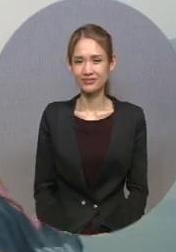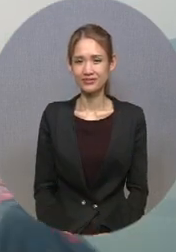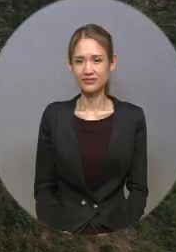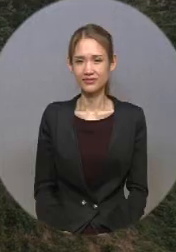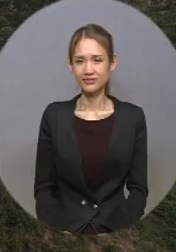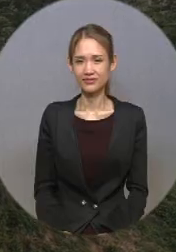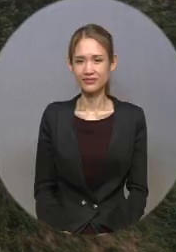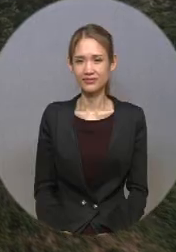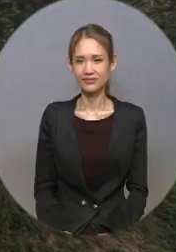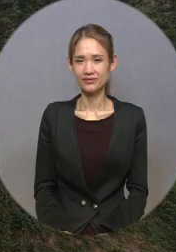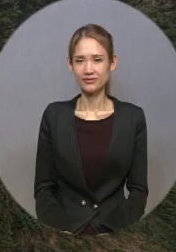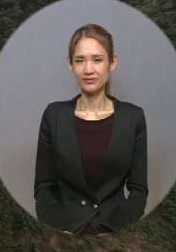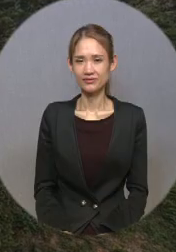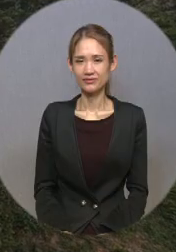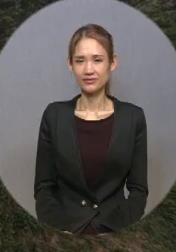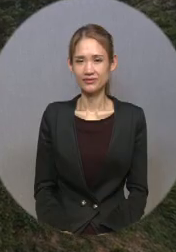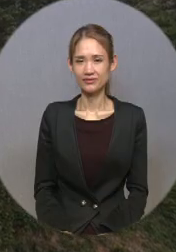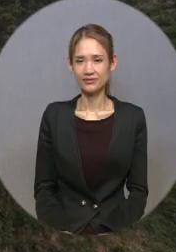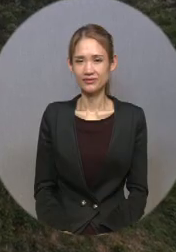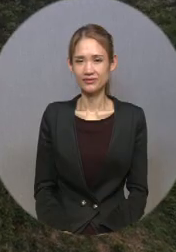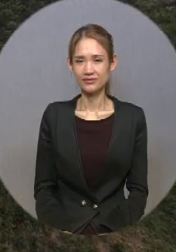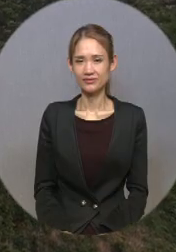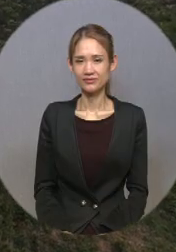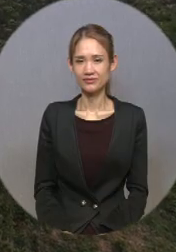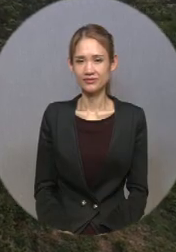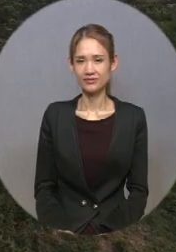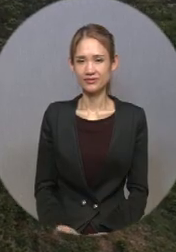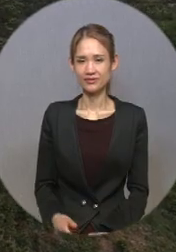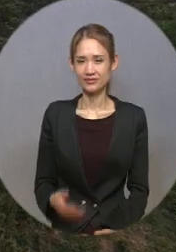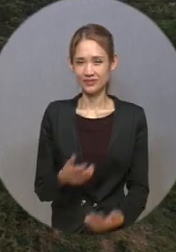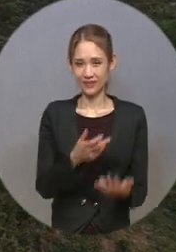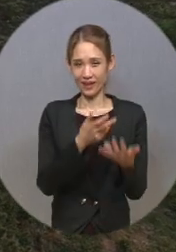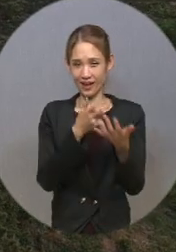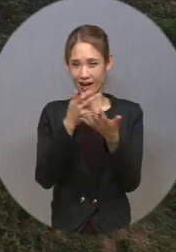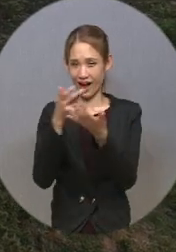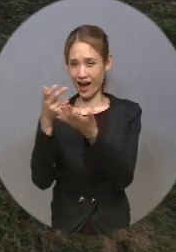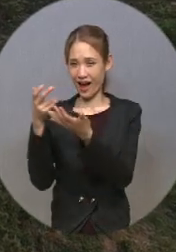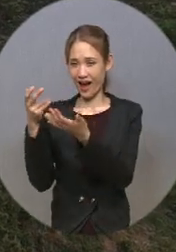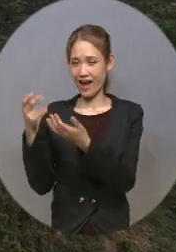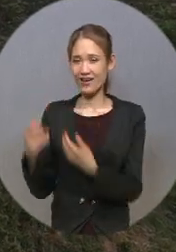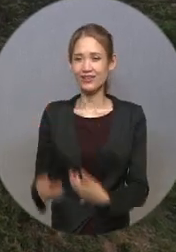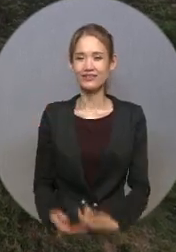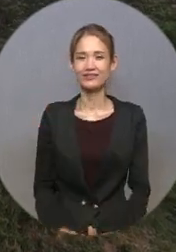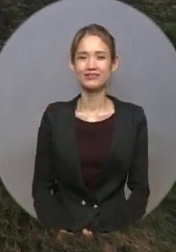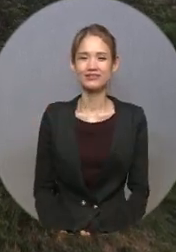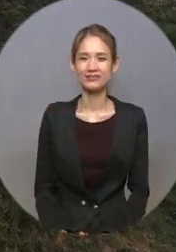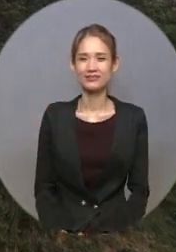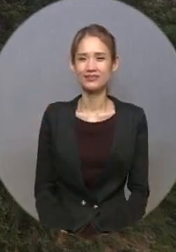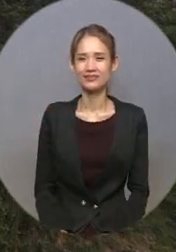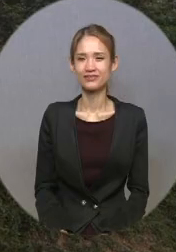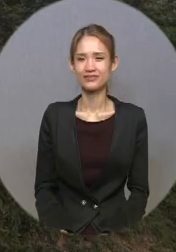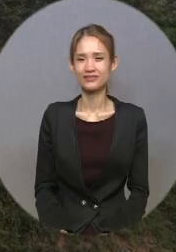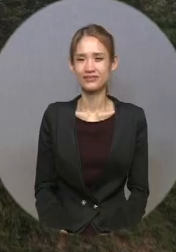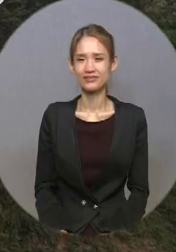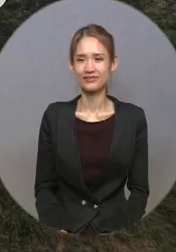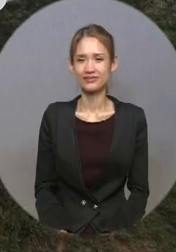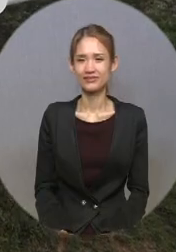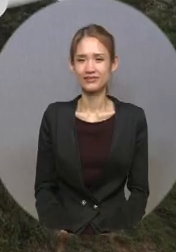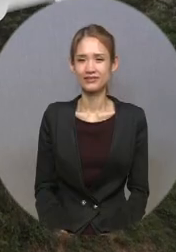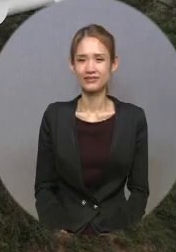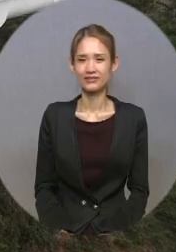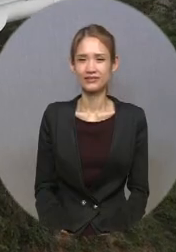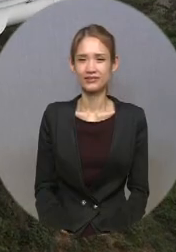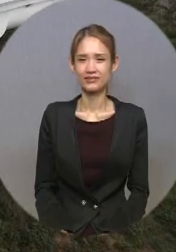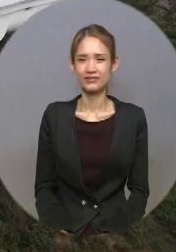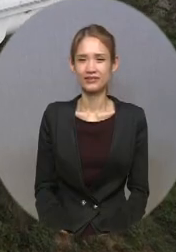봐라. 드론으로 찍고 있네. 드론으로 찍고 있네. 우와. 우와. 머리 풀어.